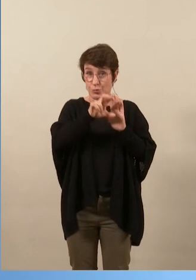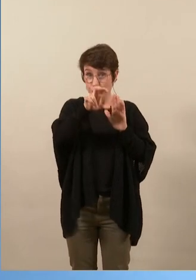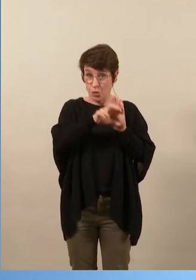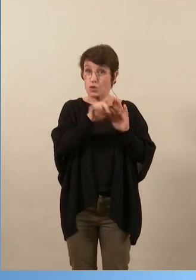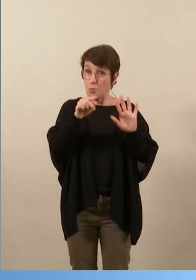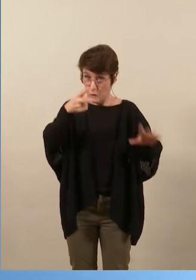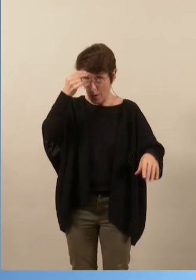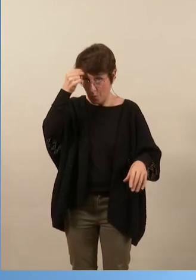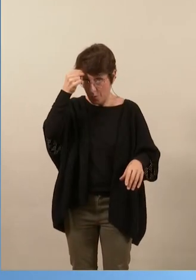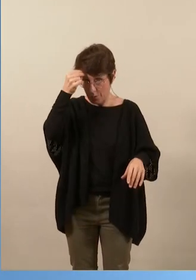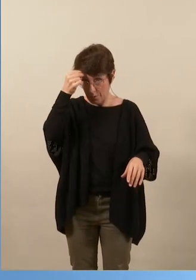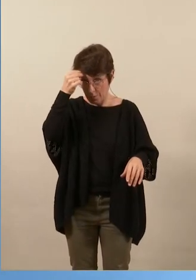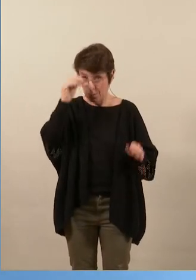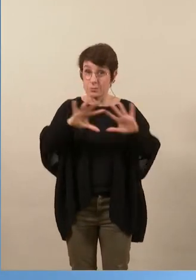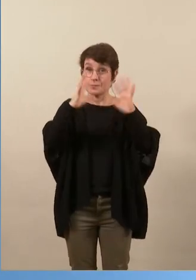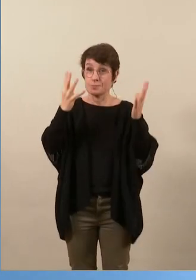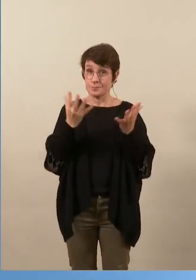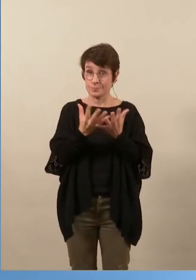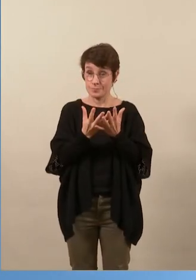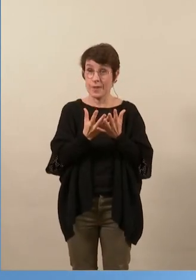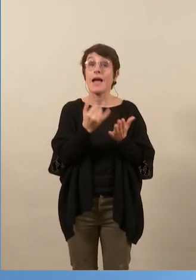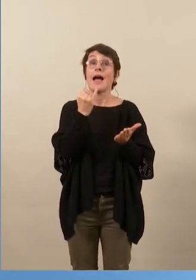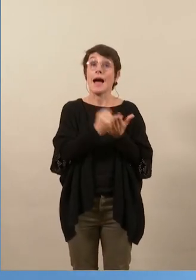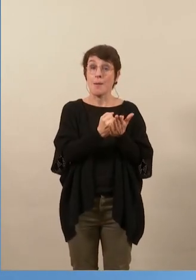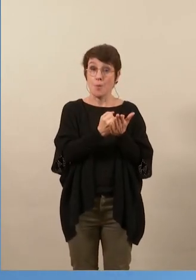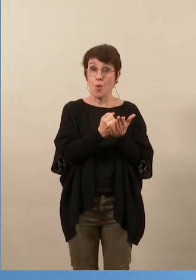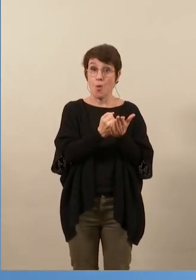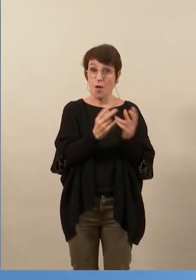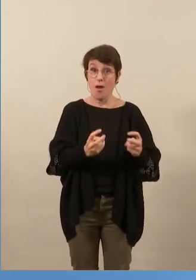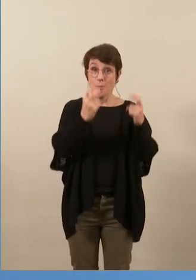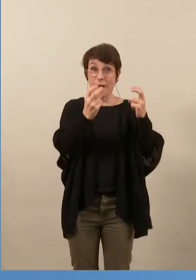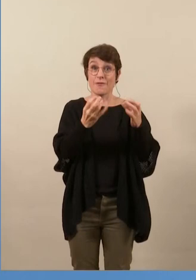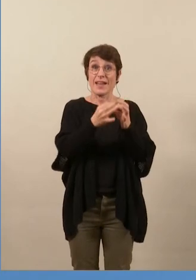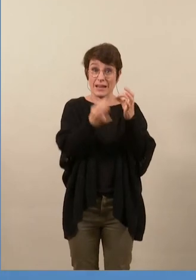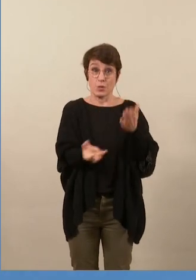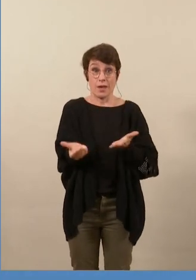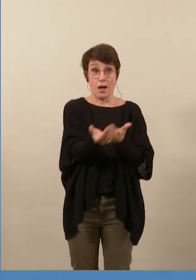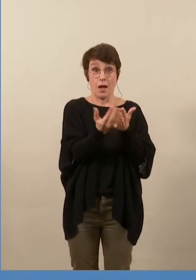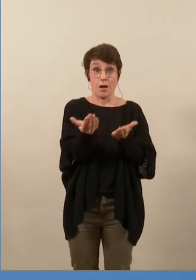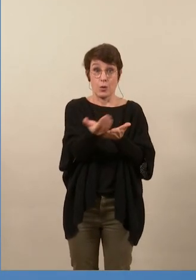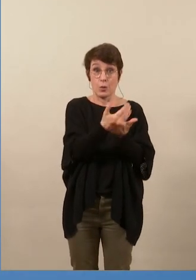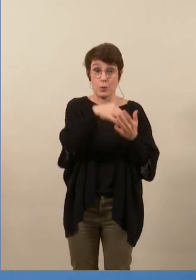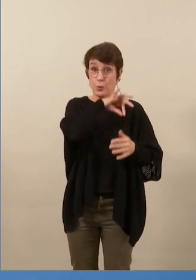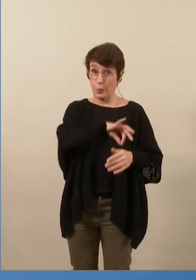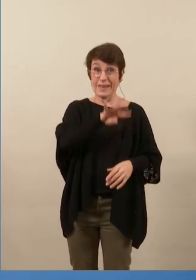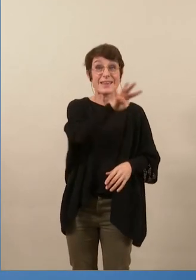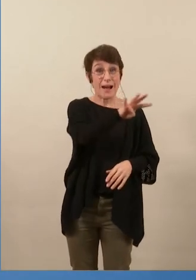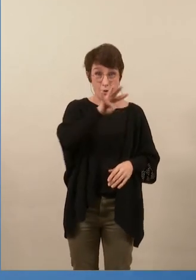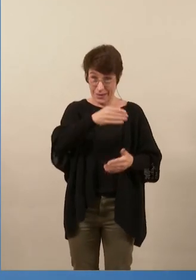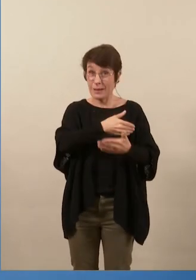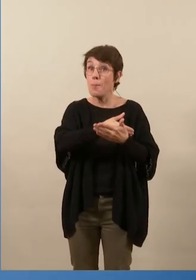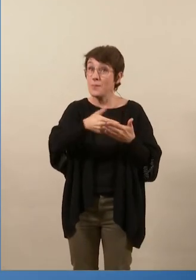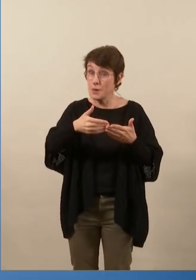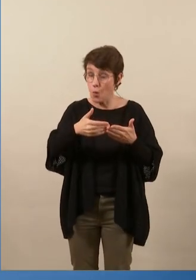44 millions que rapporte la hausse des impôts astronomique hausse astronomique pour la ville de